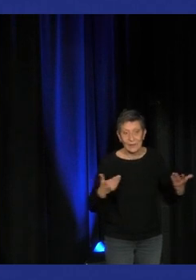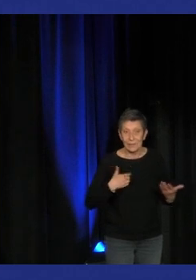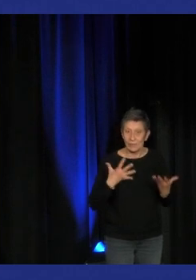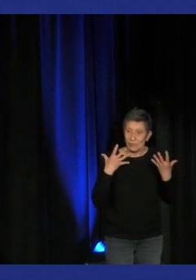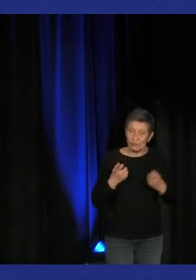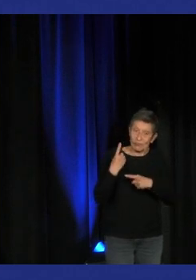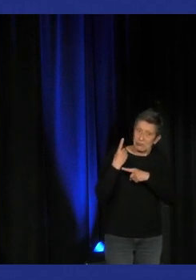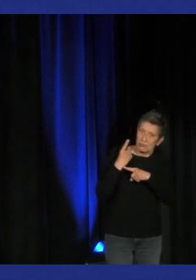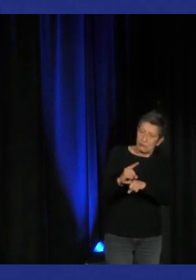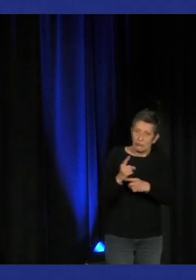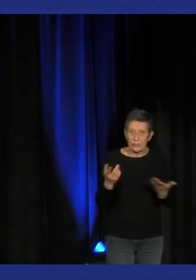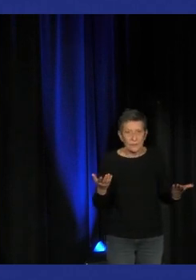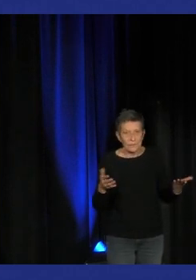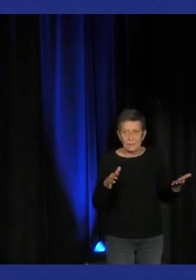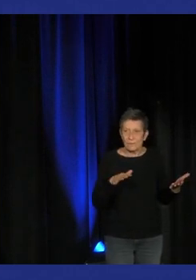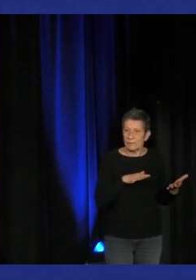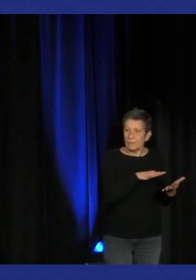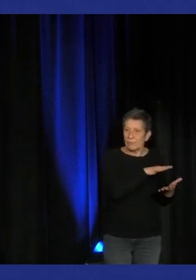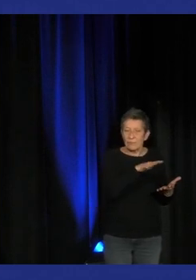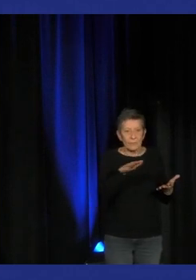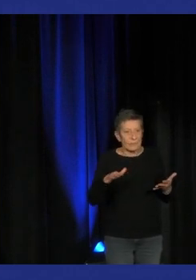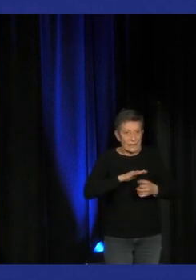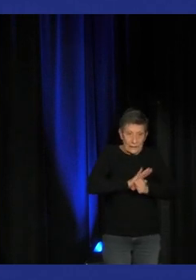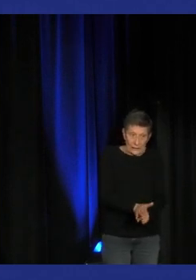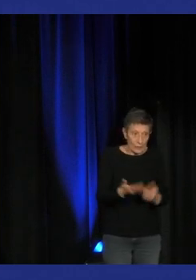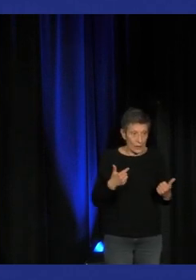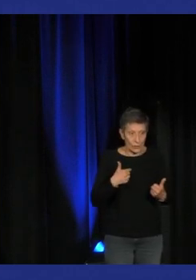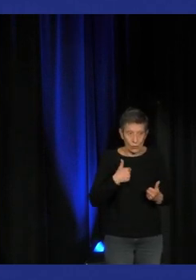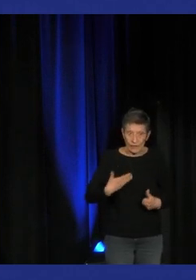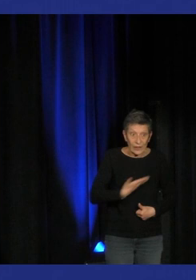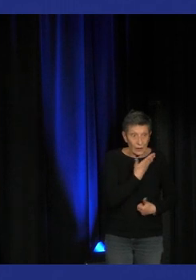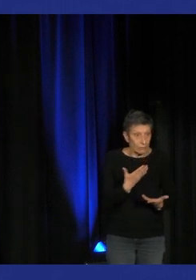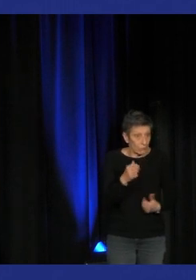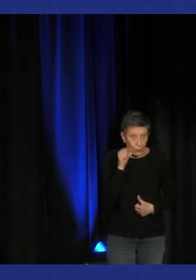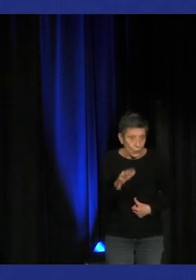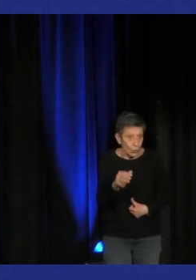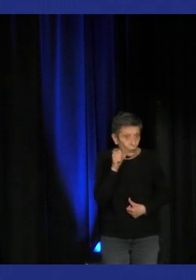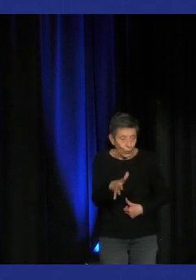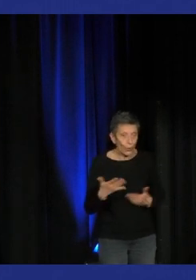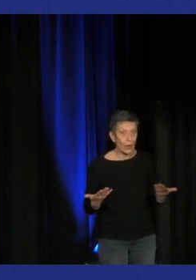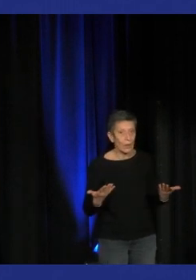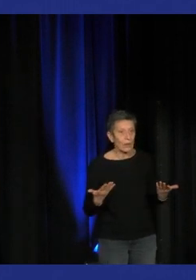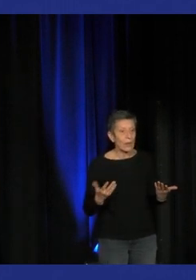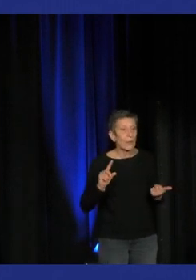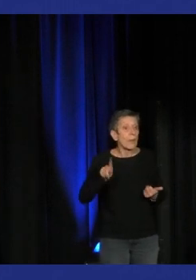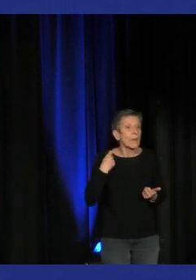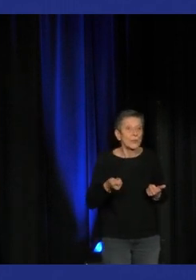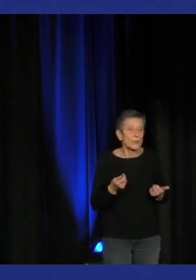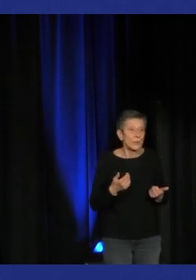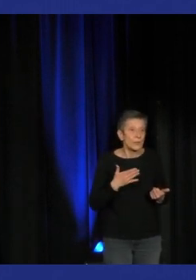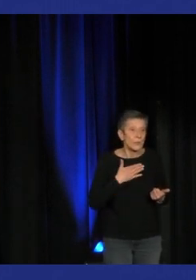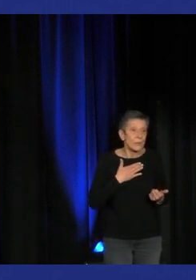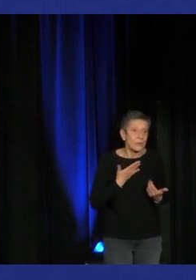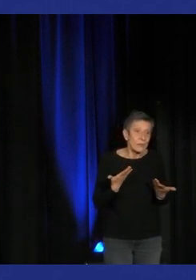défendre tout ce qui se passe, tous les discriminations que je peux subir au quotidien. Mais bien sûr, après, je pense que mon histoire personnelle,